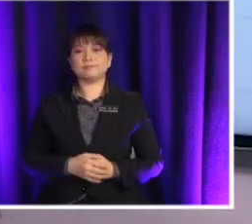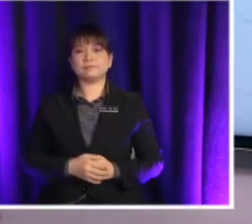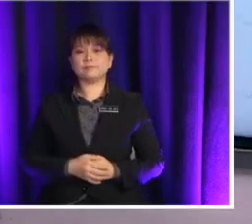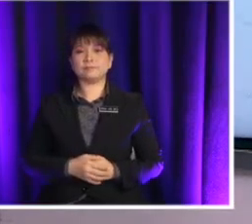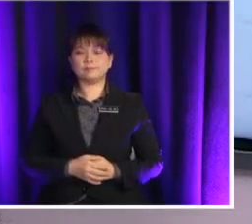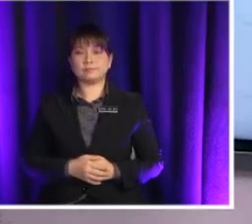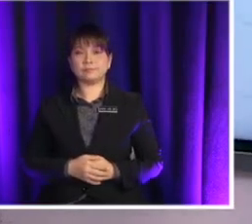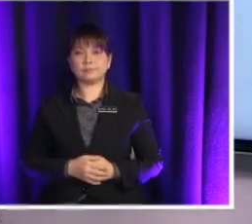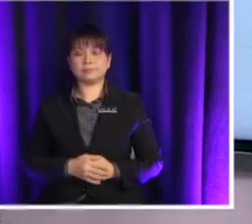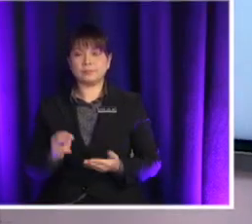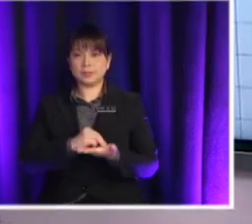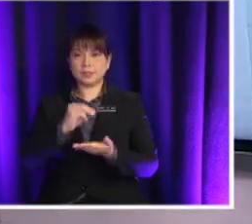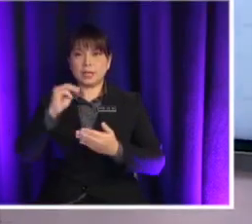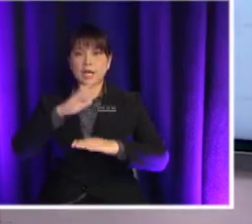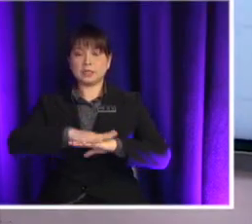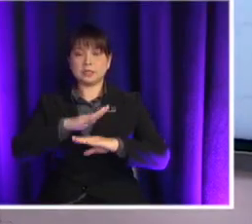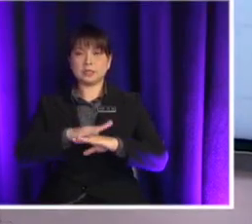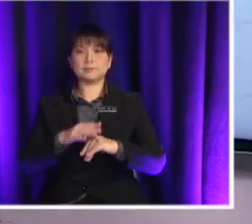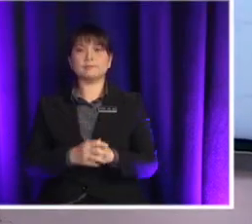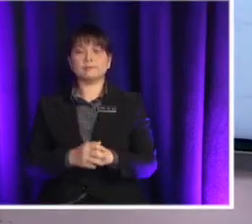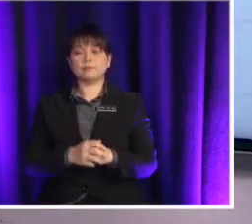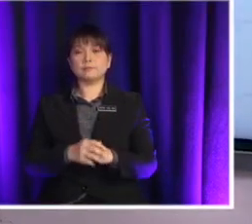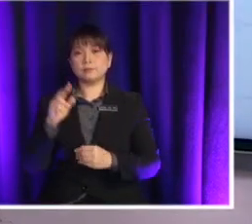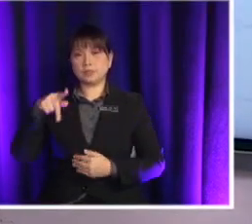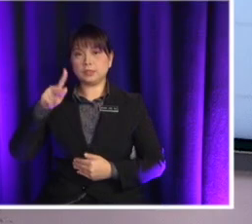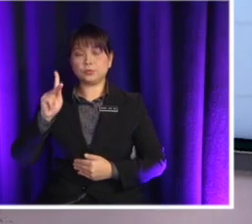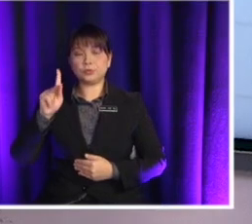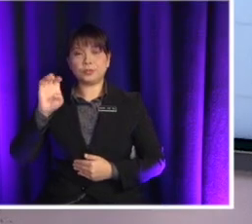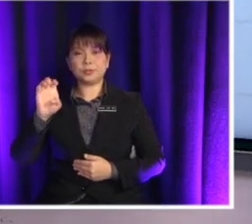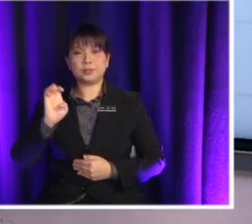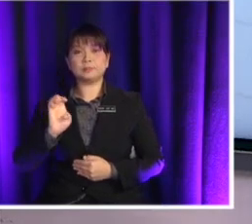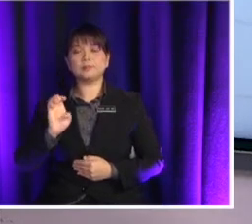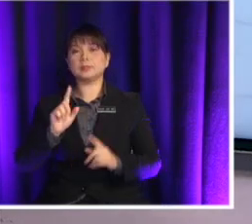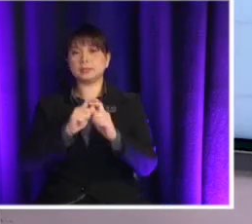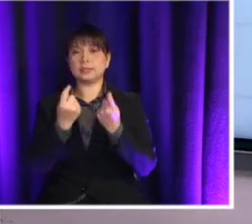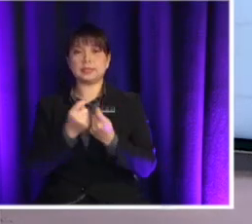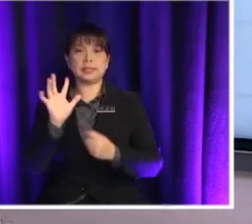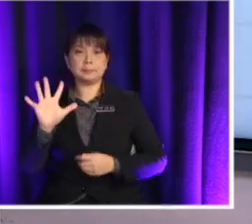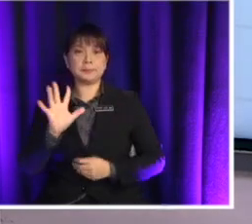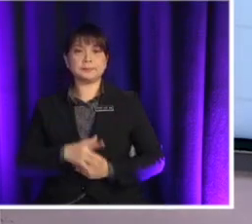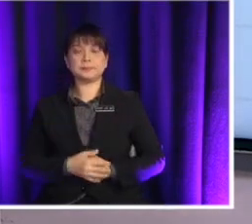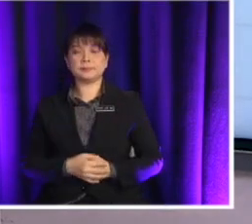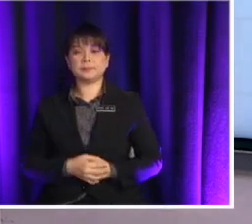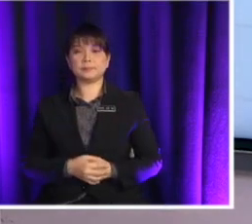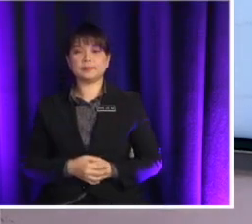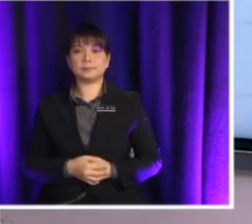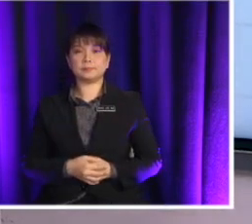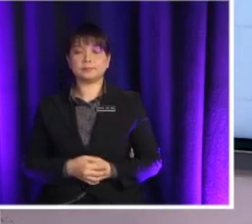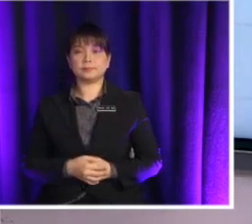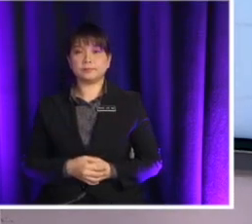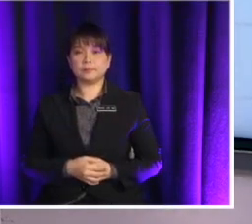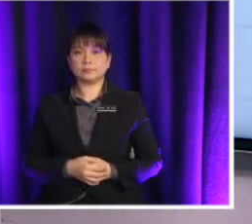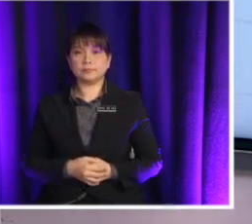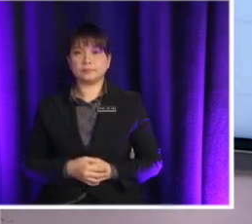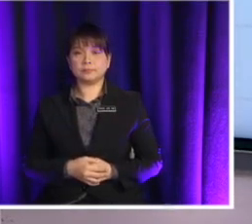slot menengah atas dalam mata pelajaran pengajian kejuruteraan elektrik dan elektronik tingkatan 5. Yang menariknya pada hari ini kita nak